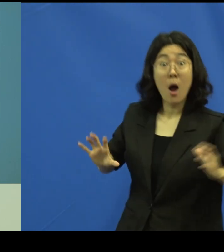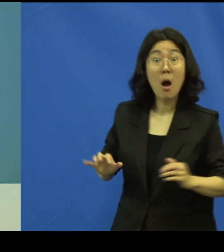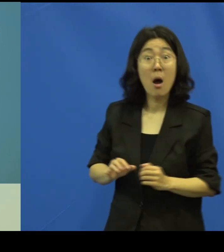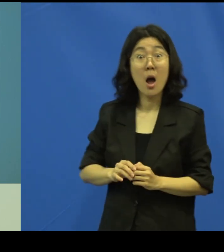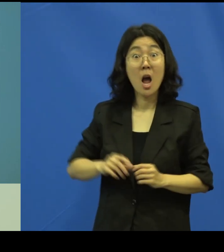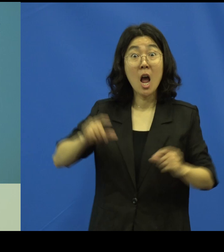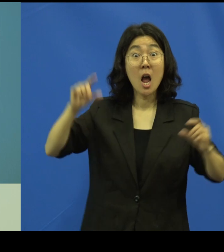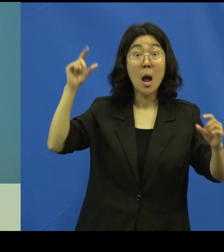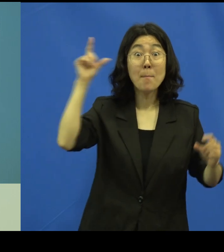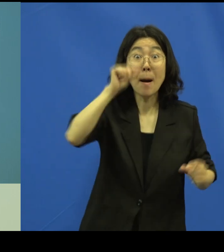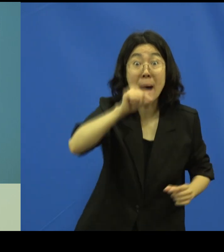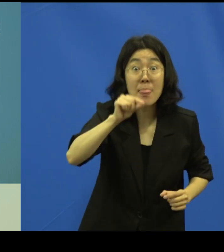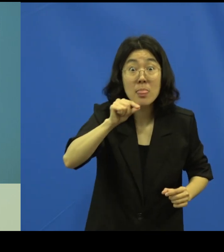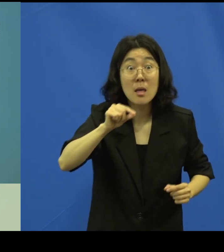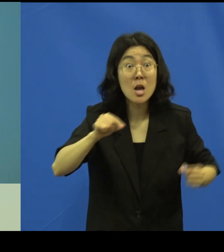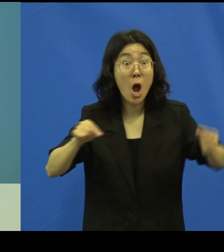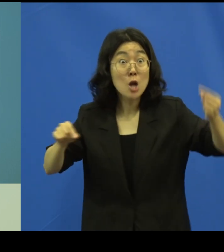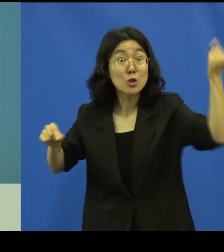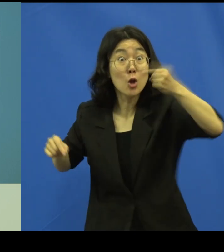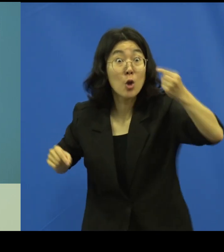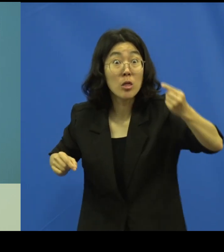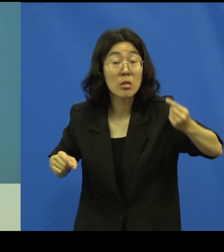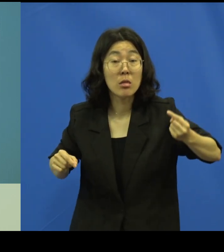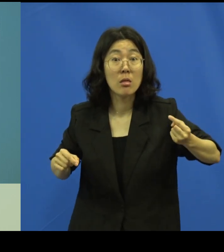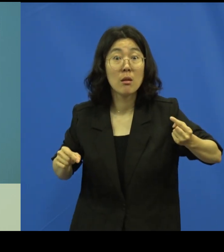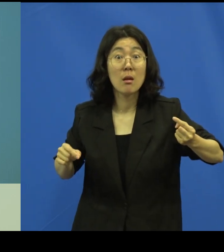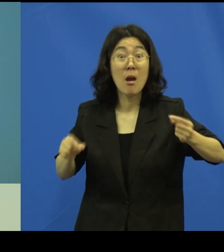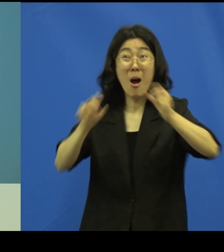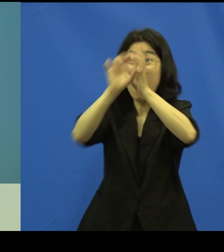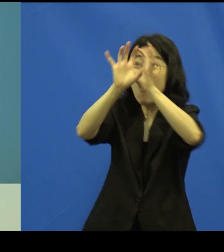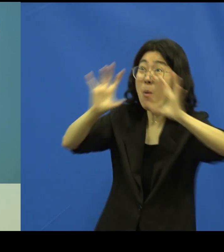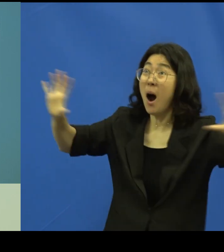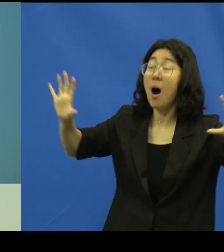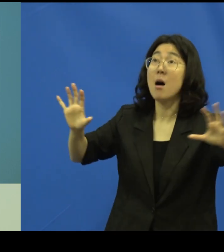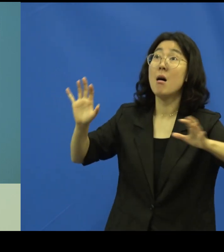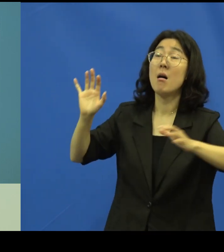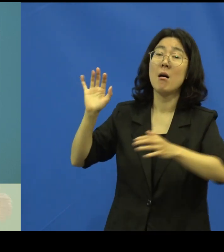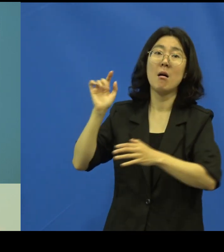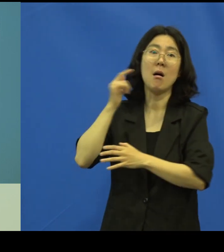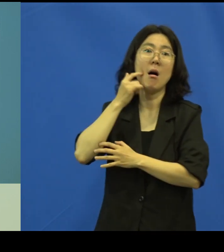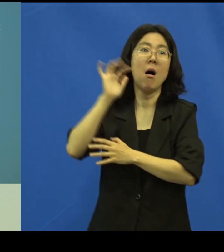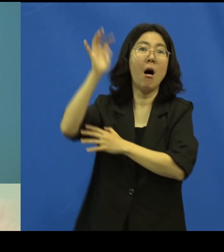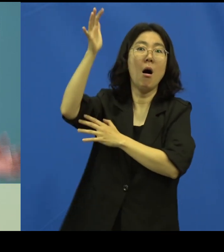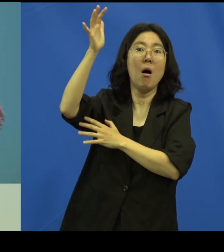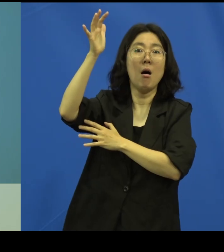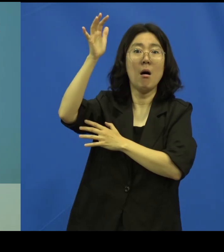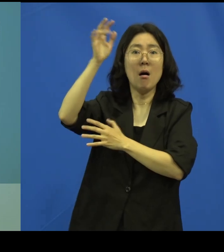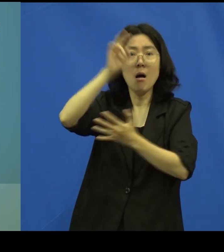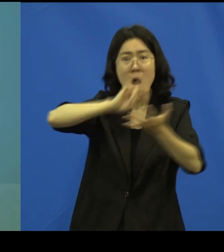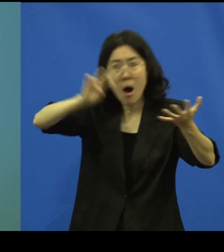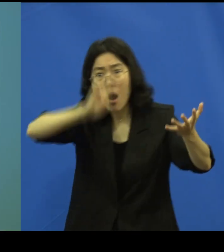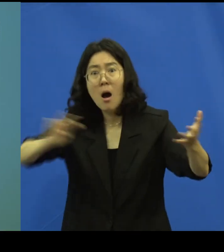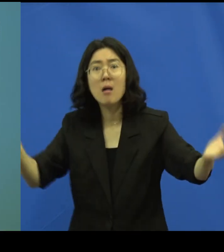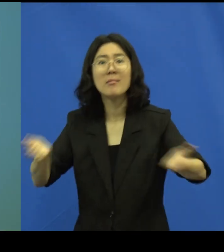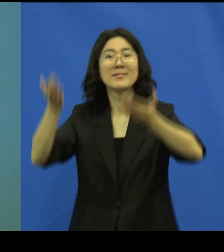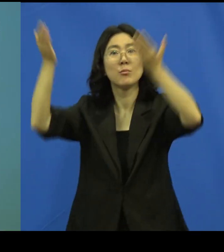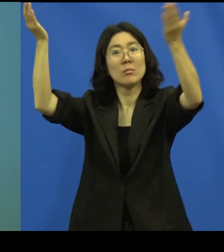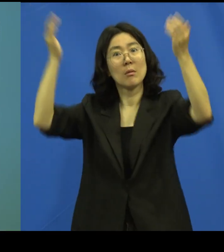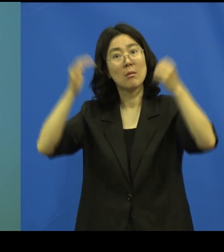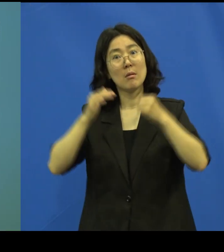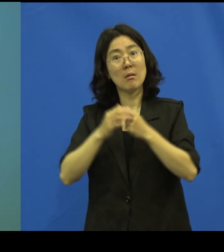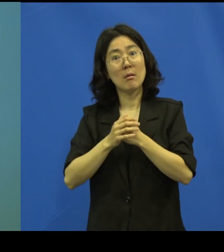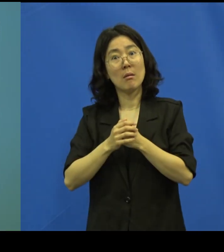힘과 존귀와 영광과 찬송을 받으시기에 합당하도다. 거대한 천사들의 대합창, 그 수가